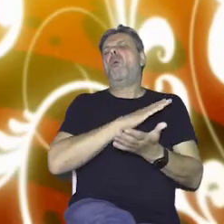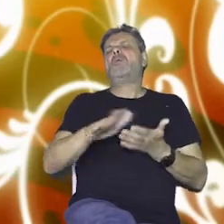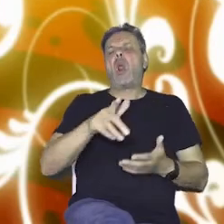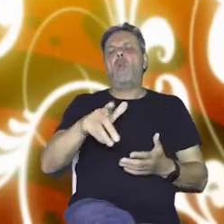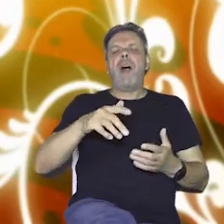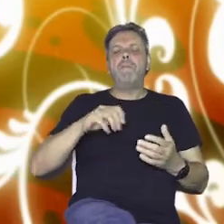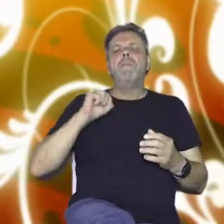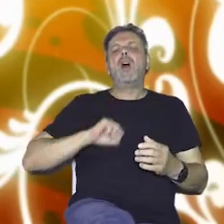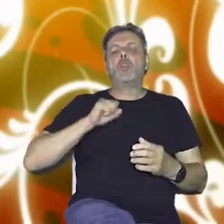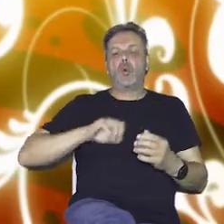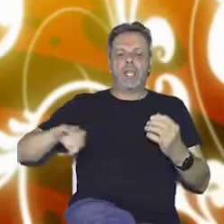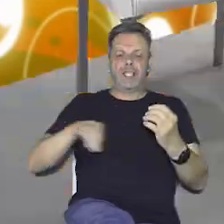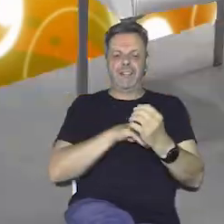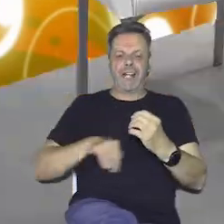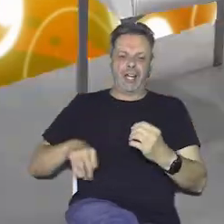trusvirači.